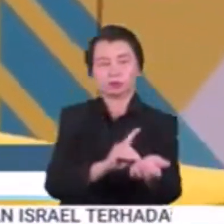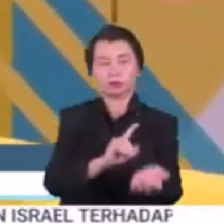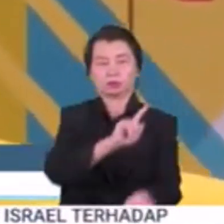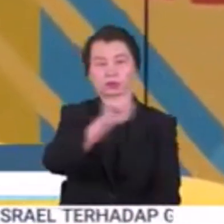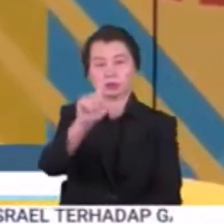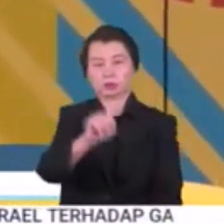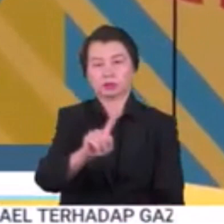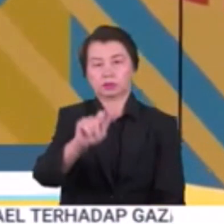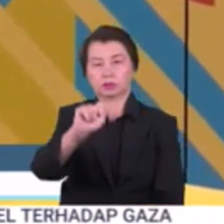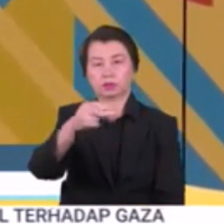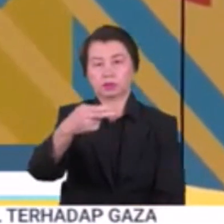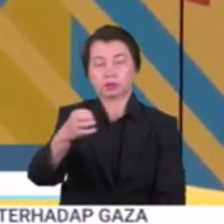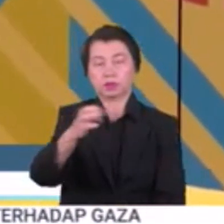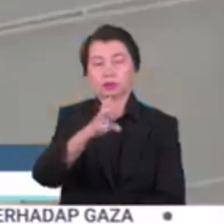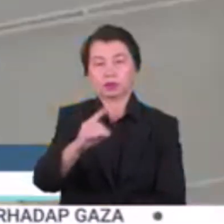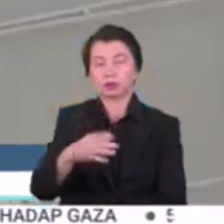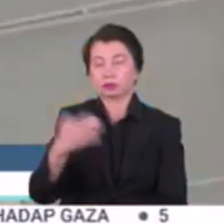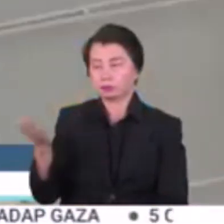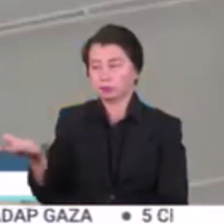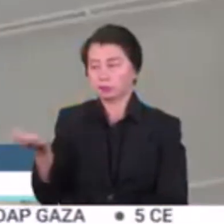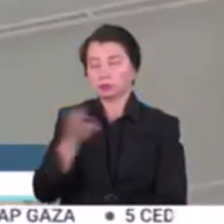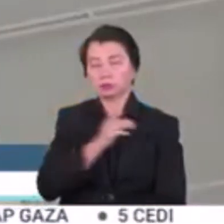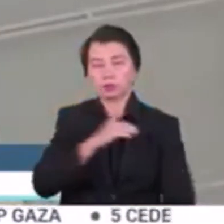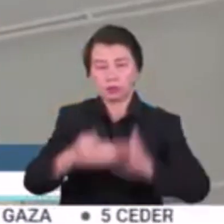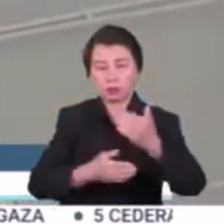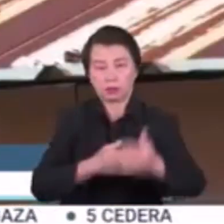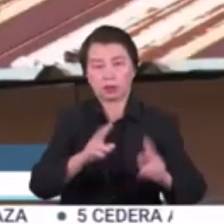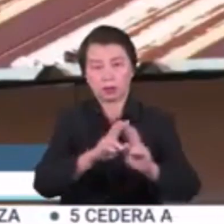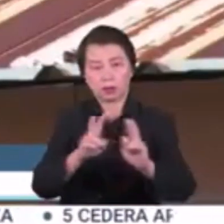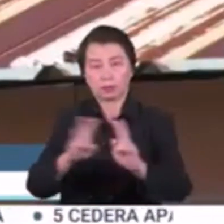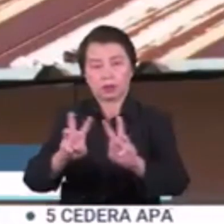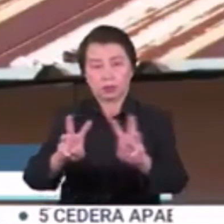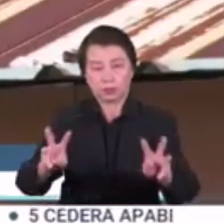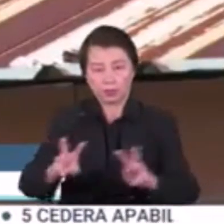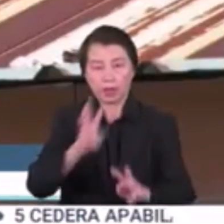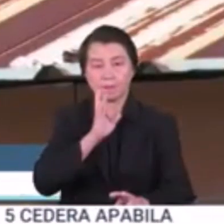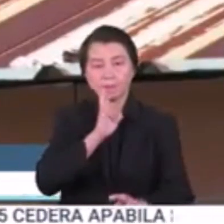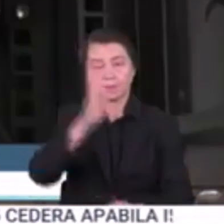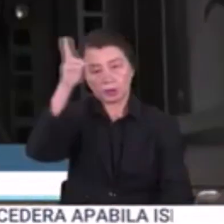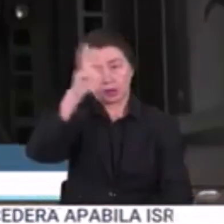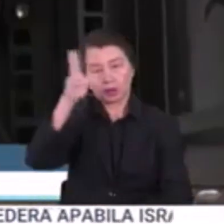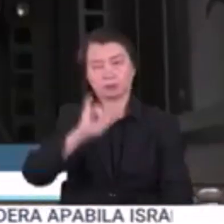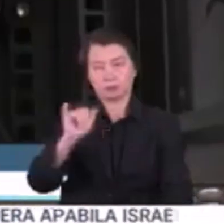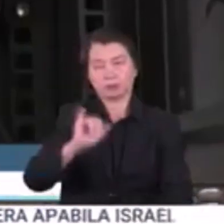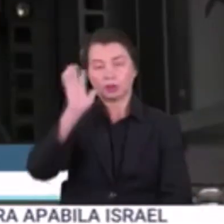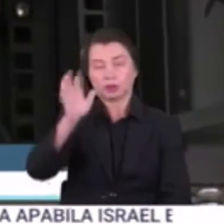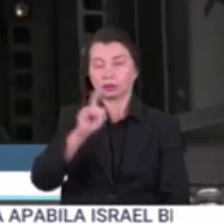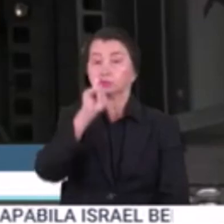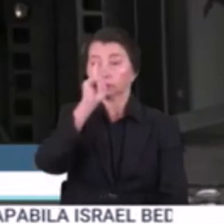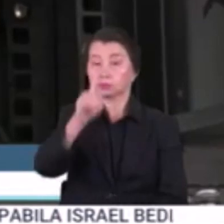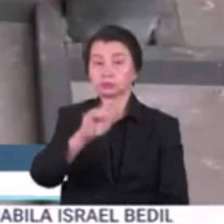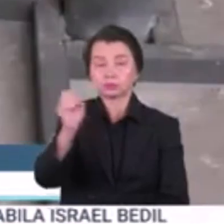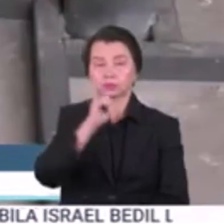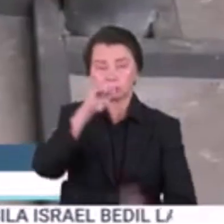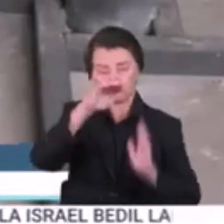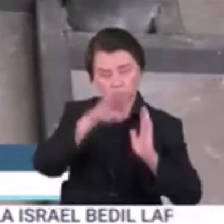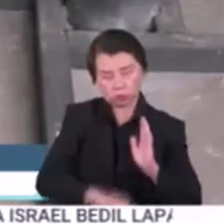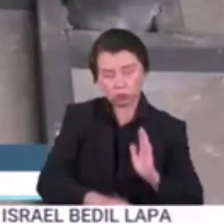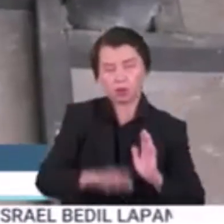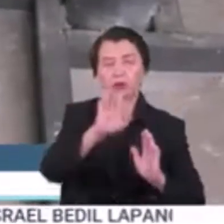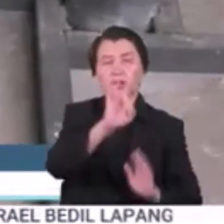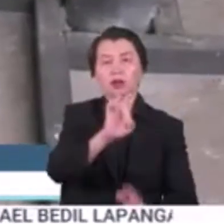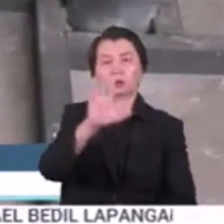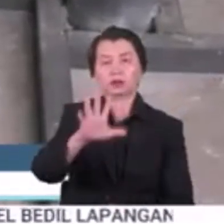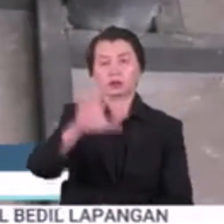Ahmad Zahid Hamidi yang juga menteri kemajuan desa dan wilayah berkata kerajaan juga akan memastikan tidak kurang daripada